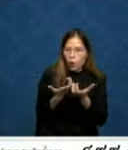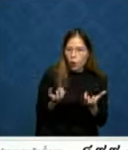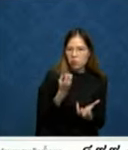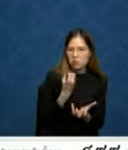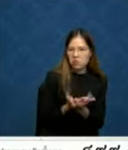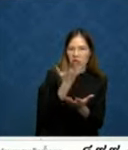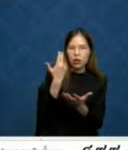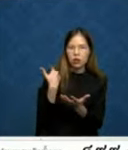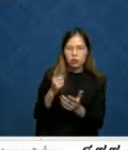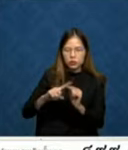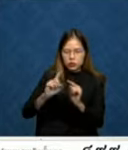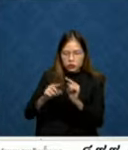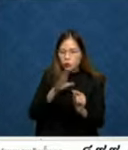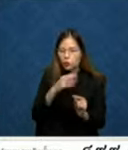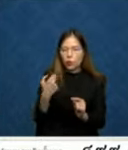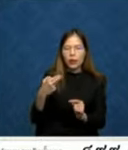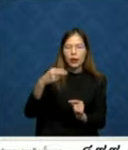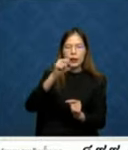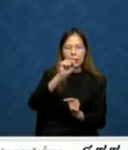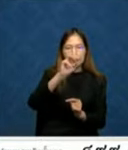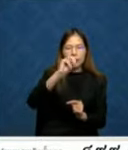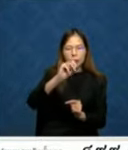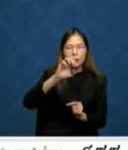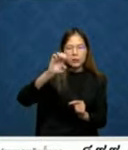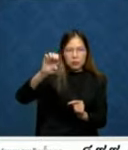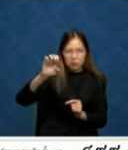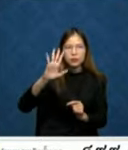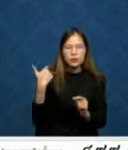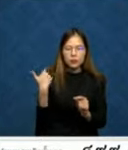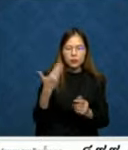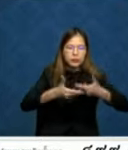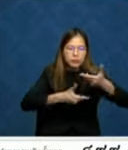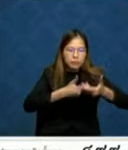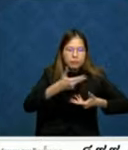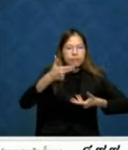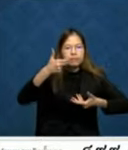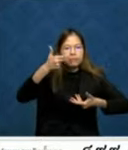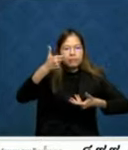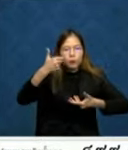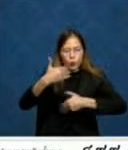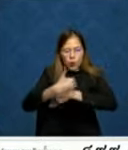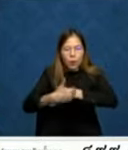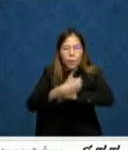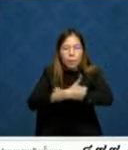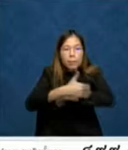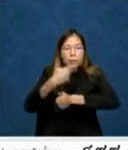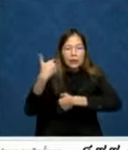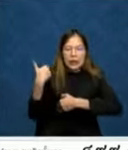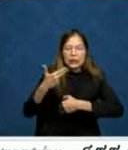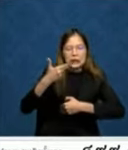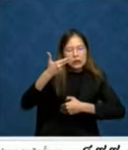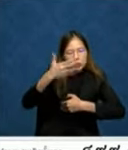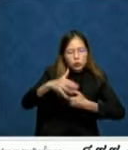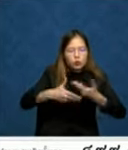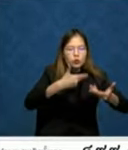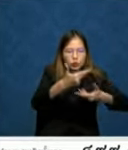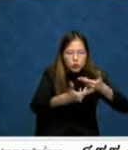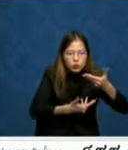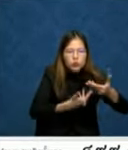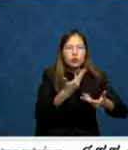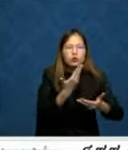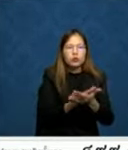ครับหาก SME รายหนึ่งเคยขายขนมปังผ่านร้านค้าปลีกปกติเขาก็ต้องจ่ายค่าวางของค่าขนส่งส่วนแบ่งกำไ